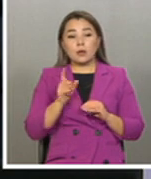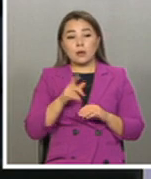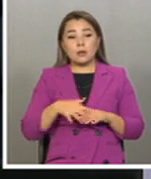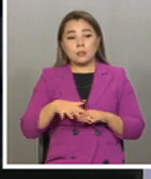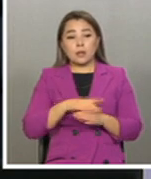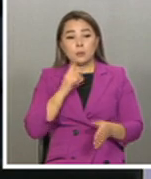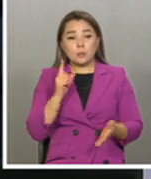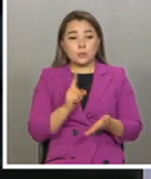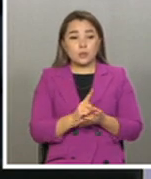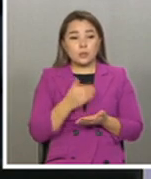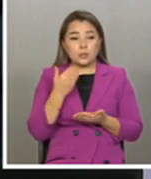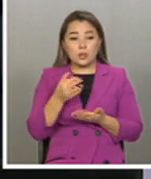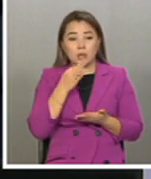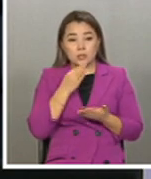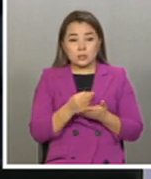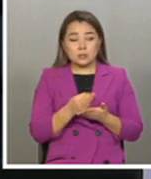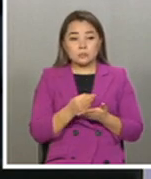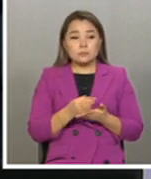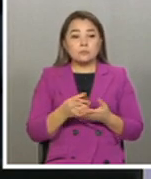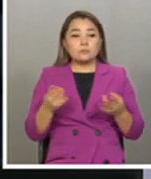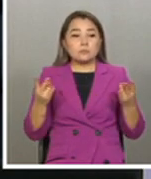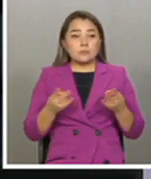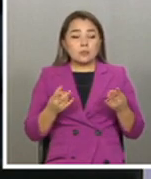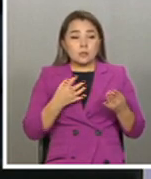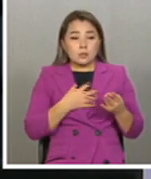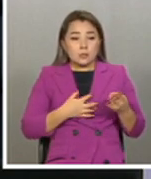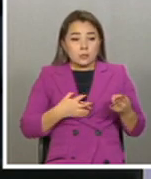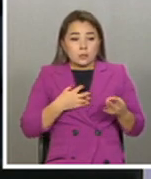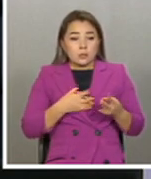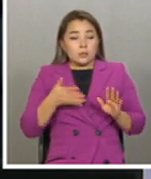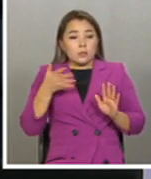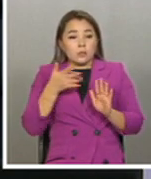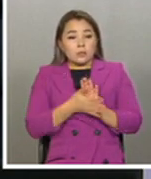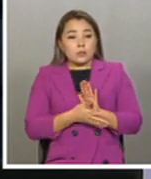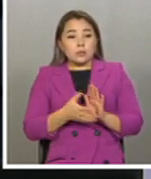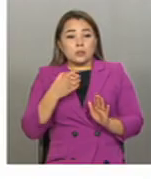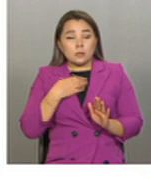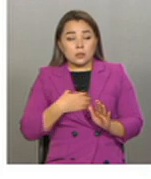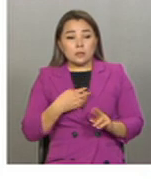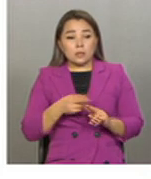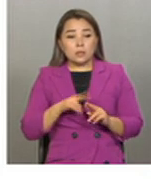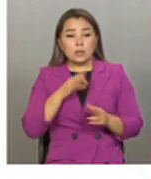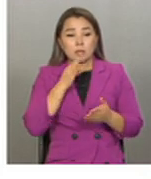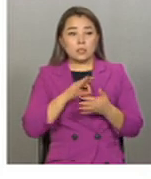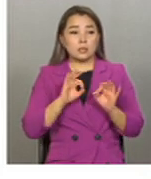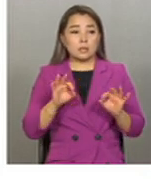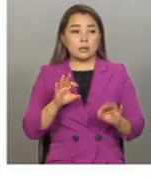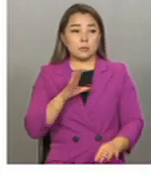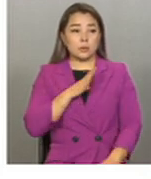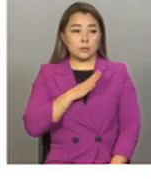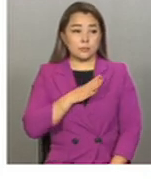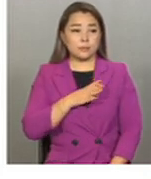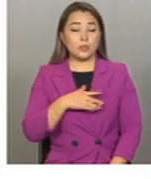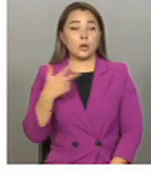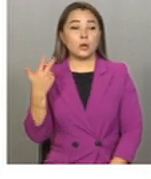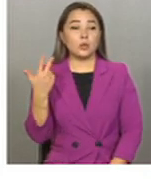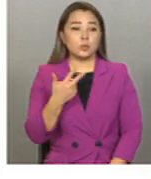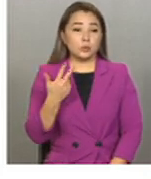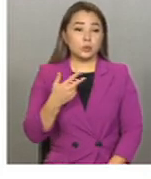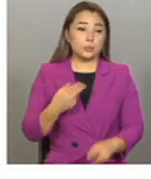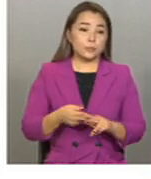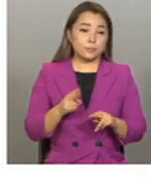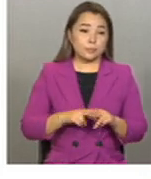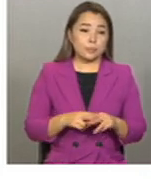мүддесі үшін, мұқтажы үшін жұмсалуы керектігі де айтылған еді. Үшінші бұл